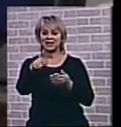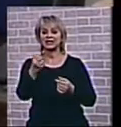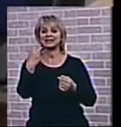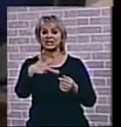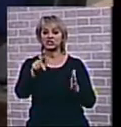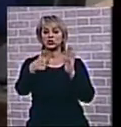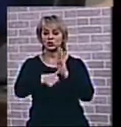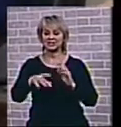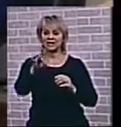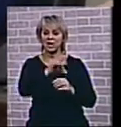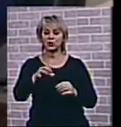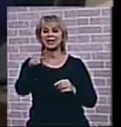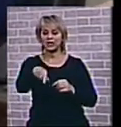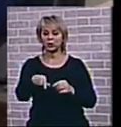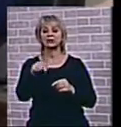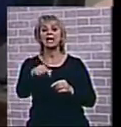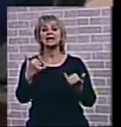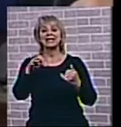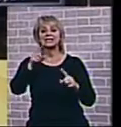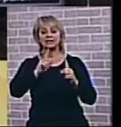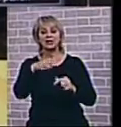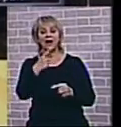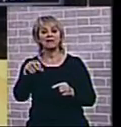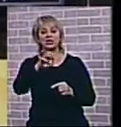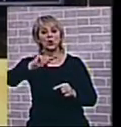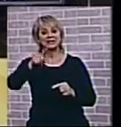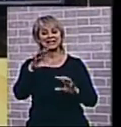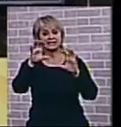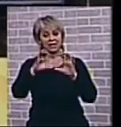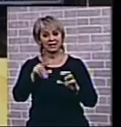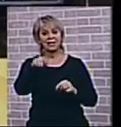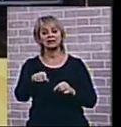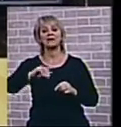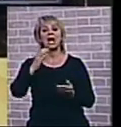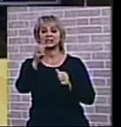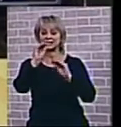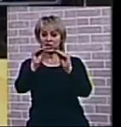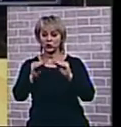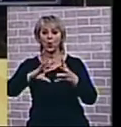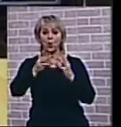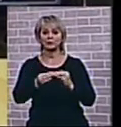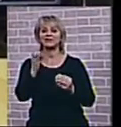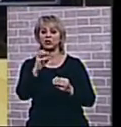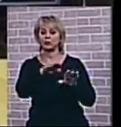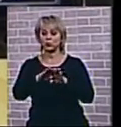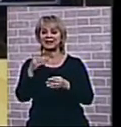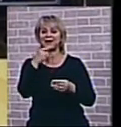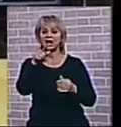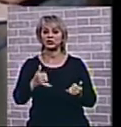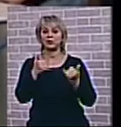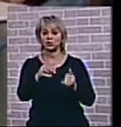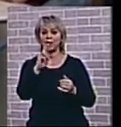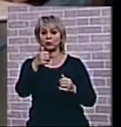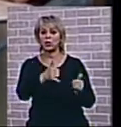и 36 районах региона. На семинаре говорили о требованиях к законодательству, о содержании общего имущества, качестве